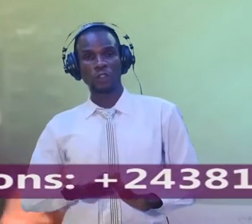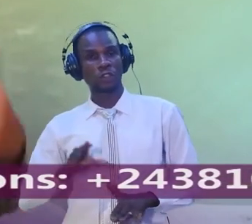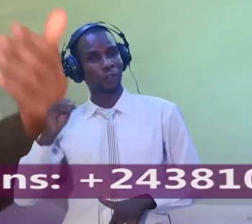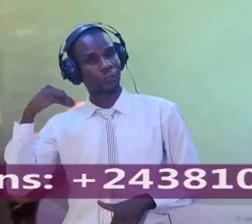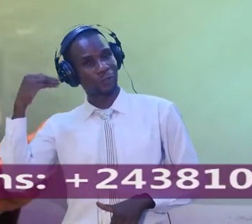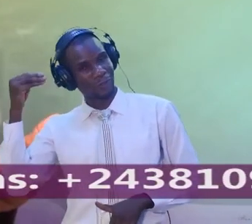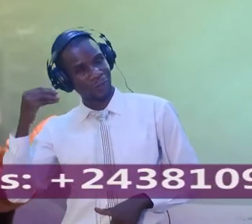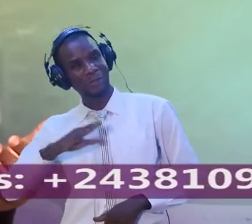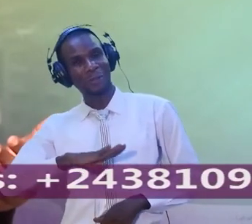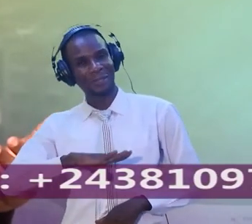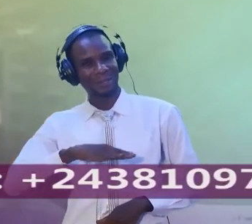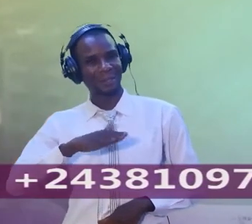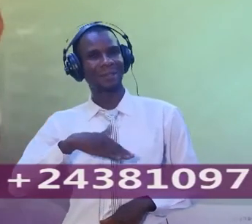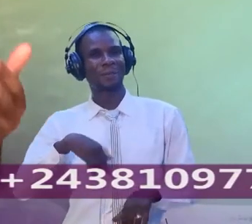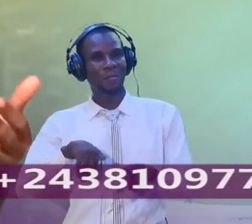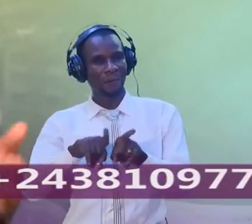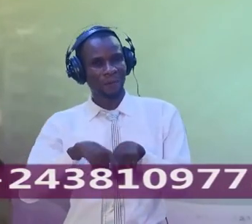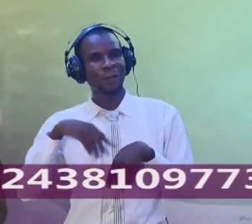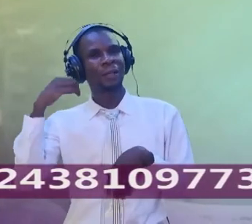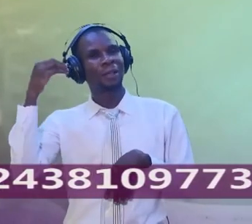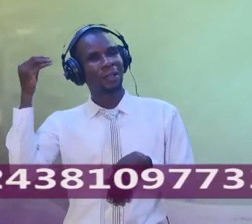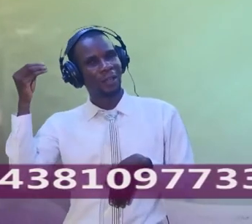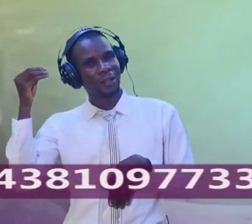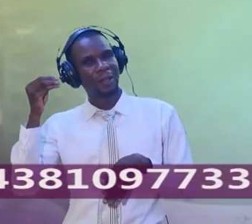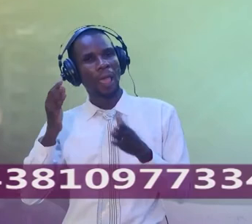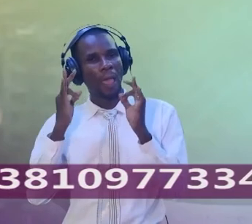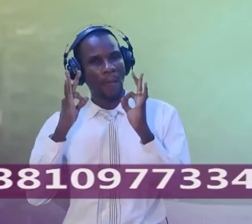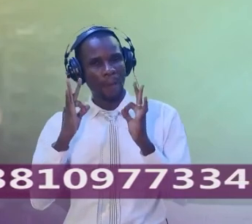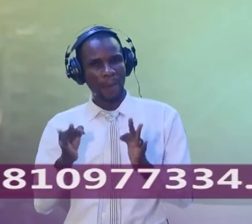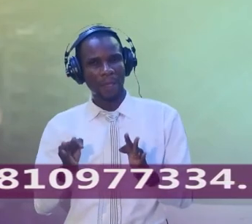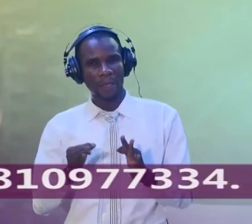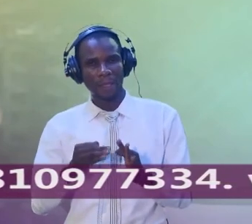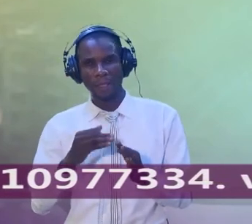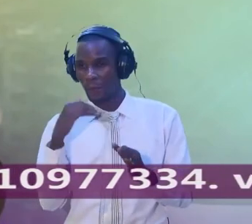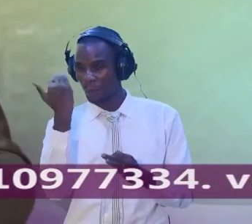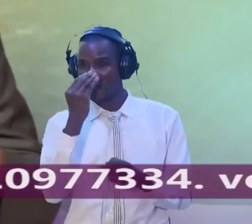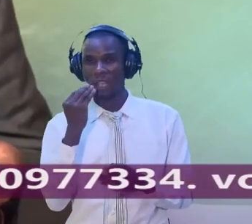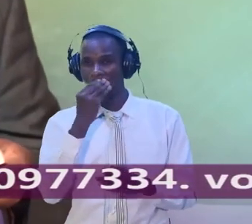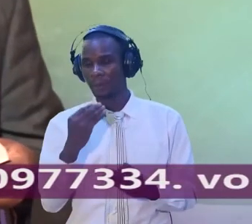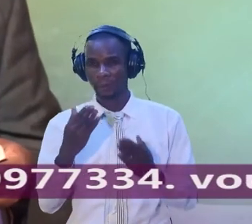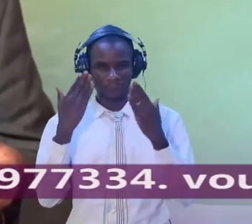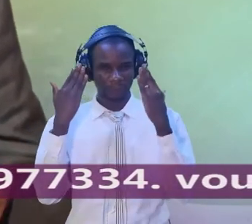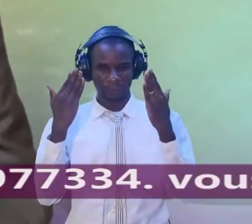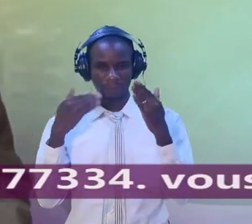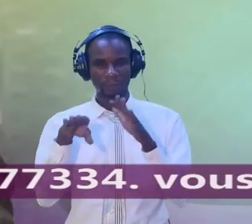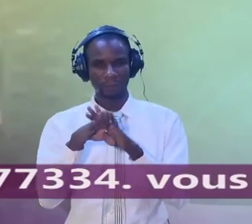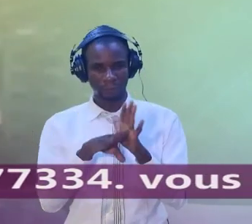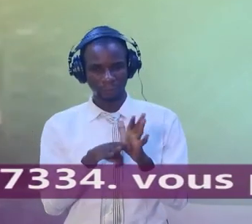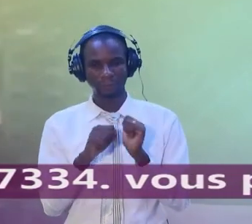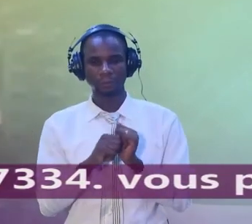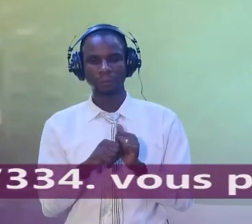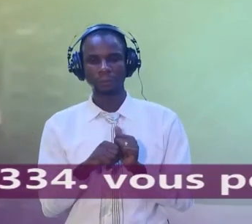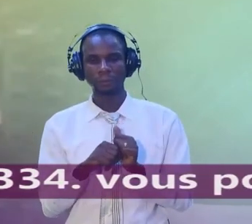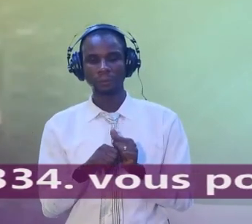Ni hatari kubwa kujenga imani yetu kwenye hisia zetu na vitu vinavyopita mbele yetu.